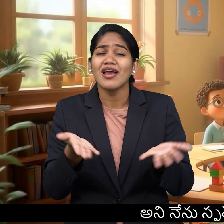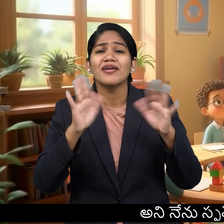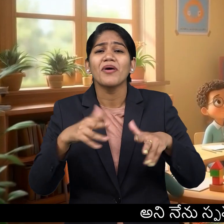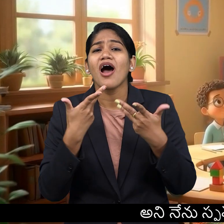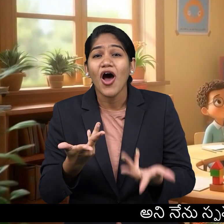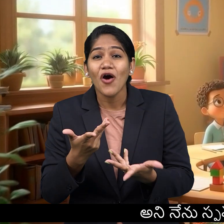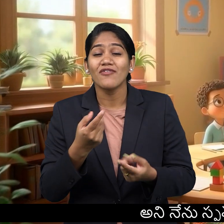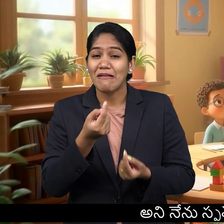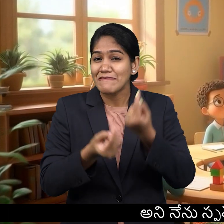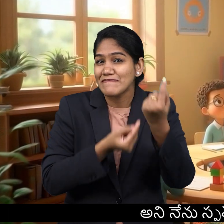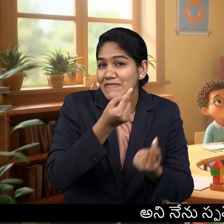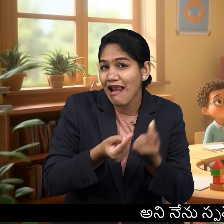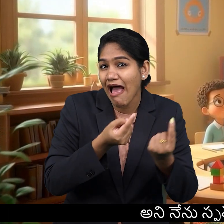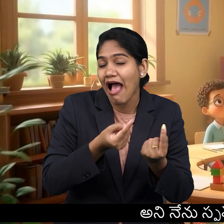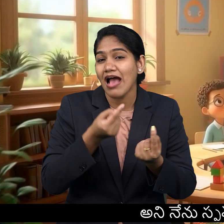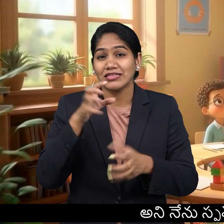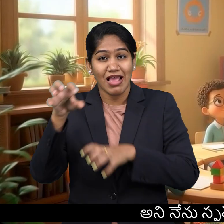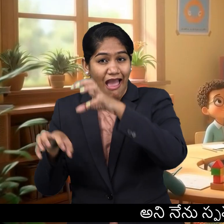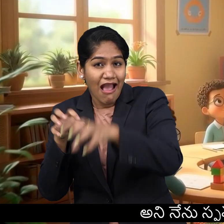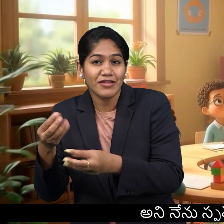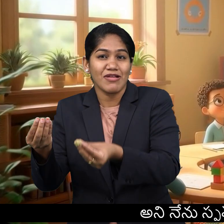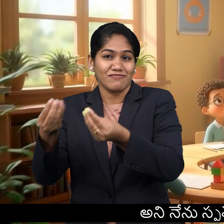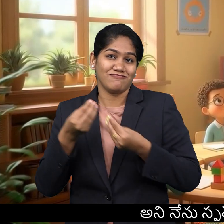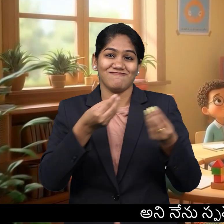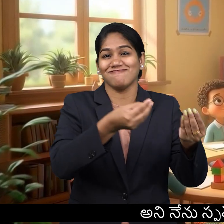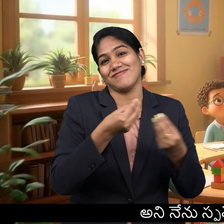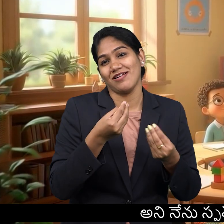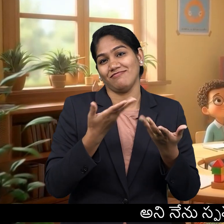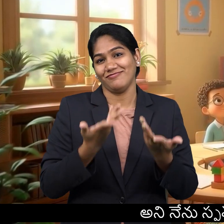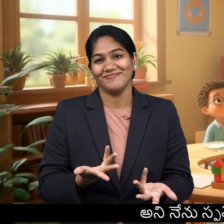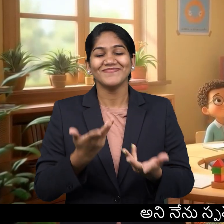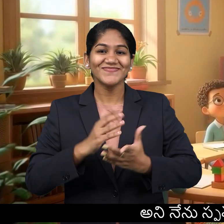నేను స్పష్టంగా అర్థం చేసుకున్నాను.